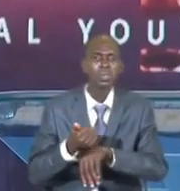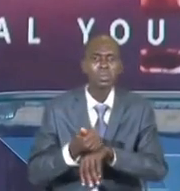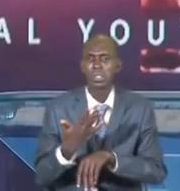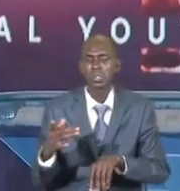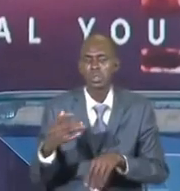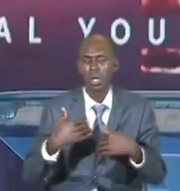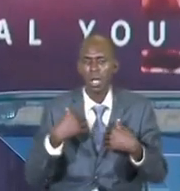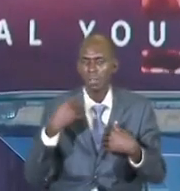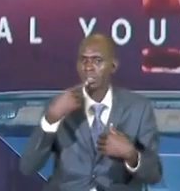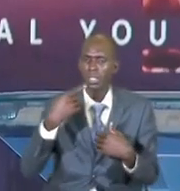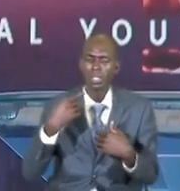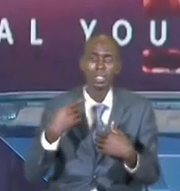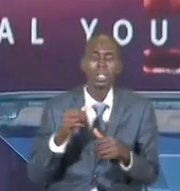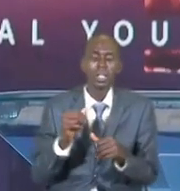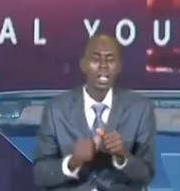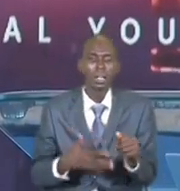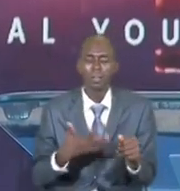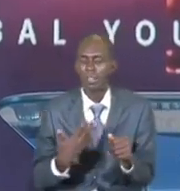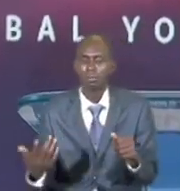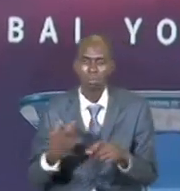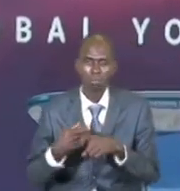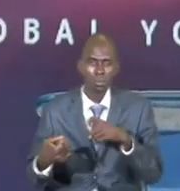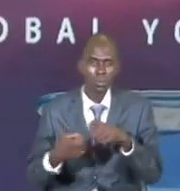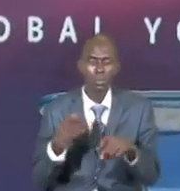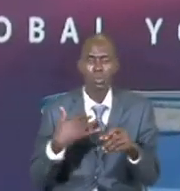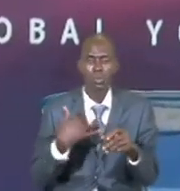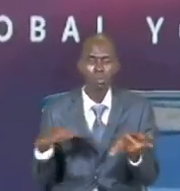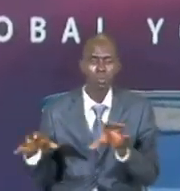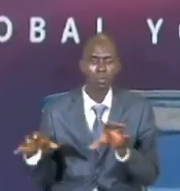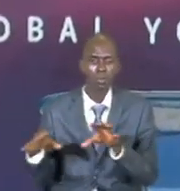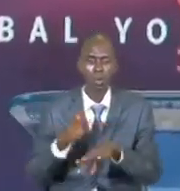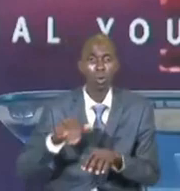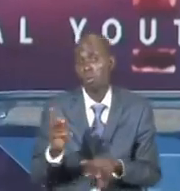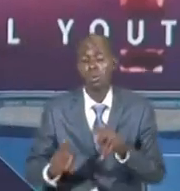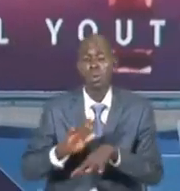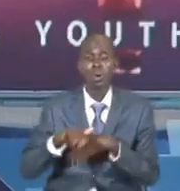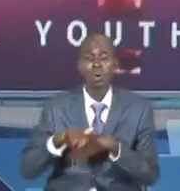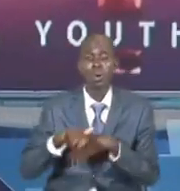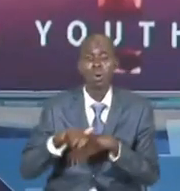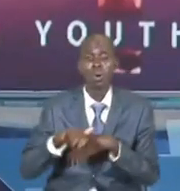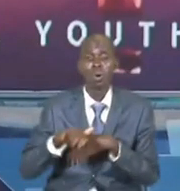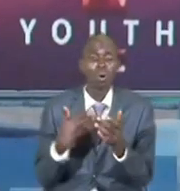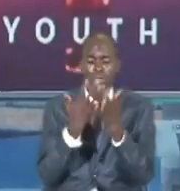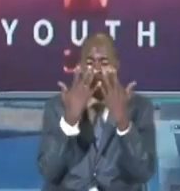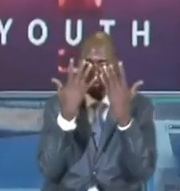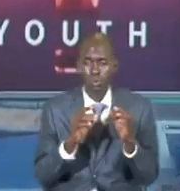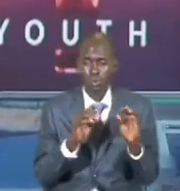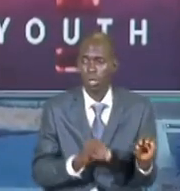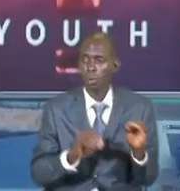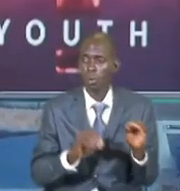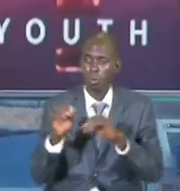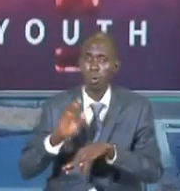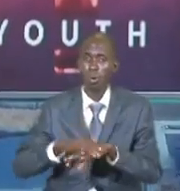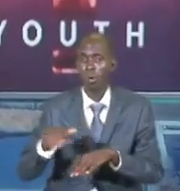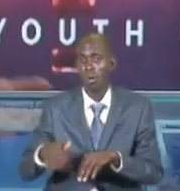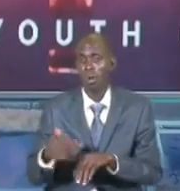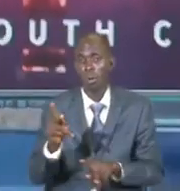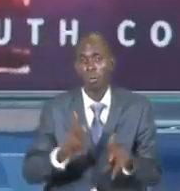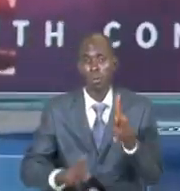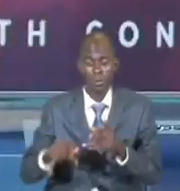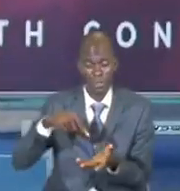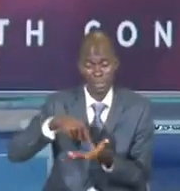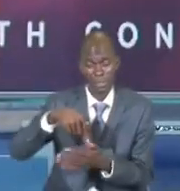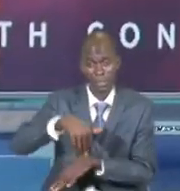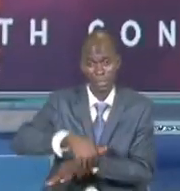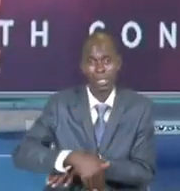bụ mkpagbu ịkpagburu ndị mmadụ nye ndị ọzọ, ihe niile bụ ndị mere ka ha dị n'iru uju n'abalị a, onye nwe anyị ga-esi